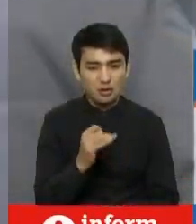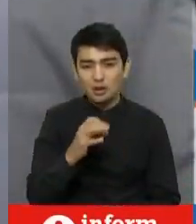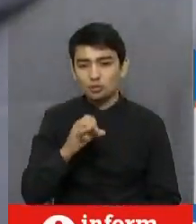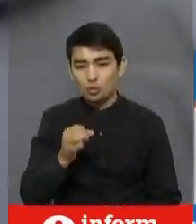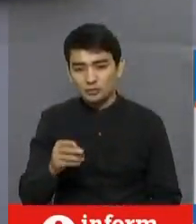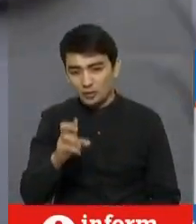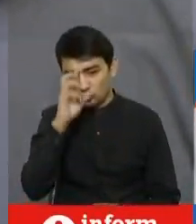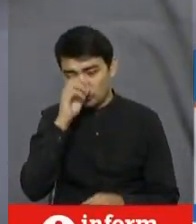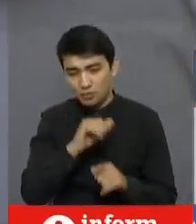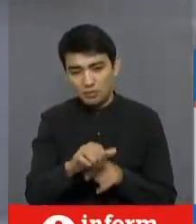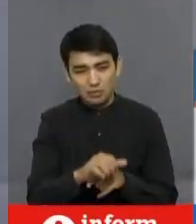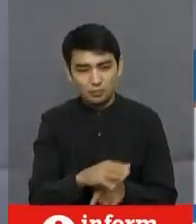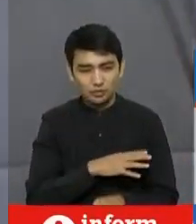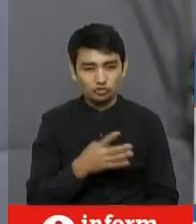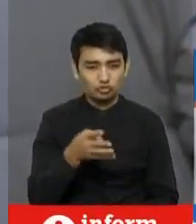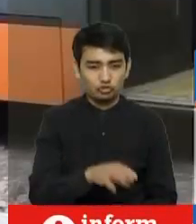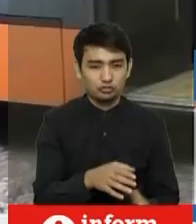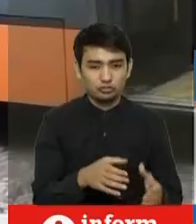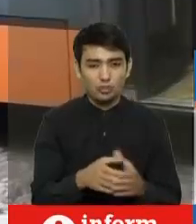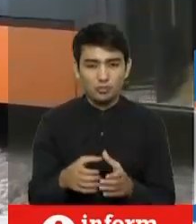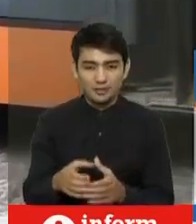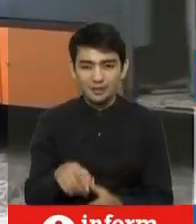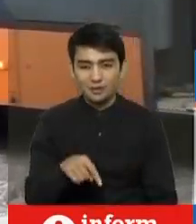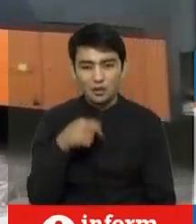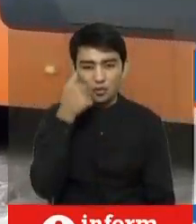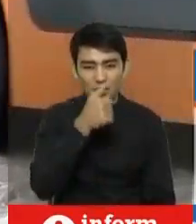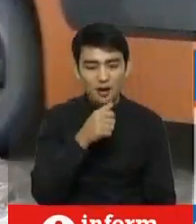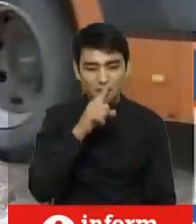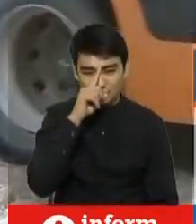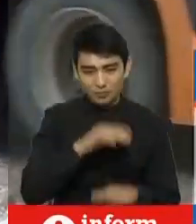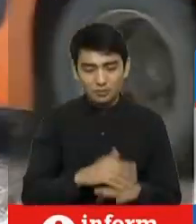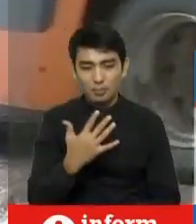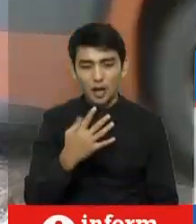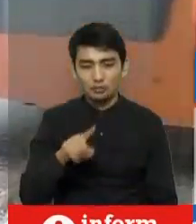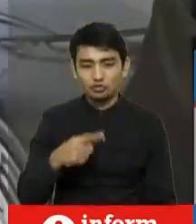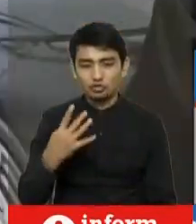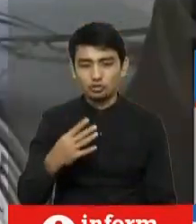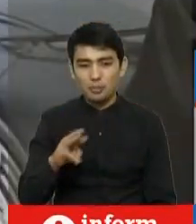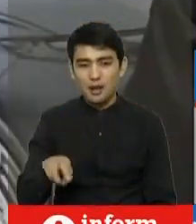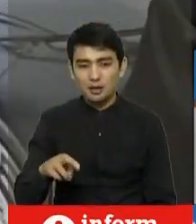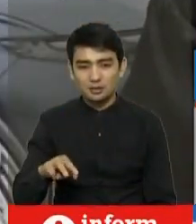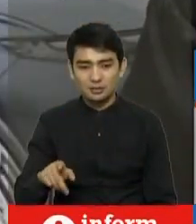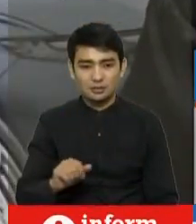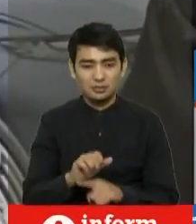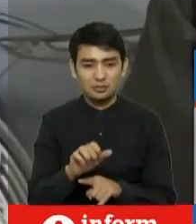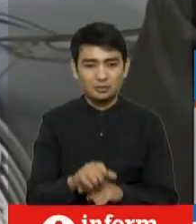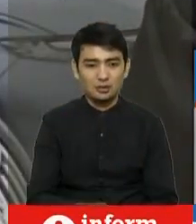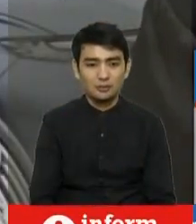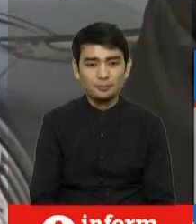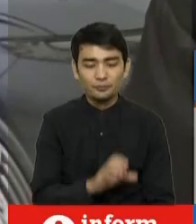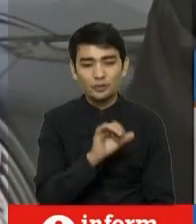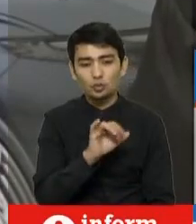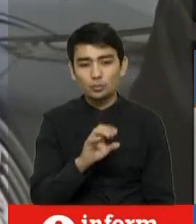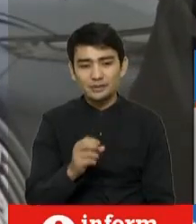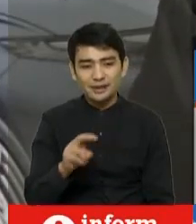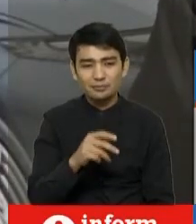субсидирование 4 автотранспортных компаний только на этот год Акимат выделил 5,4 миллиардов тенге. Они по субсидиям меньше сумму